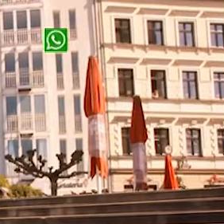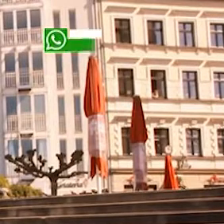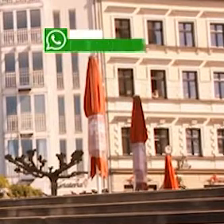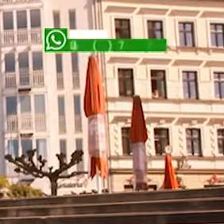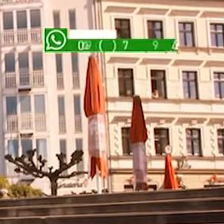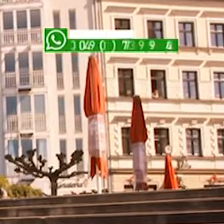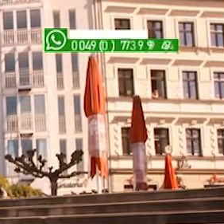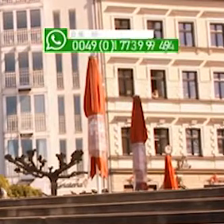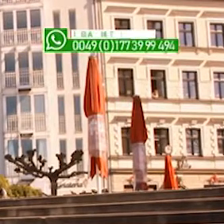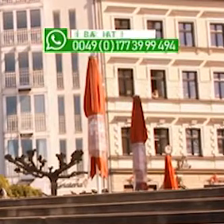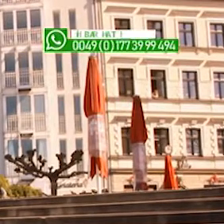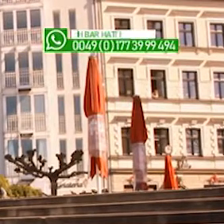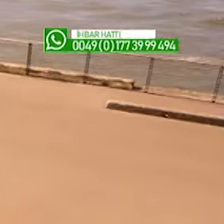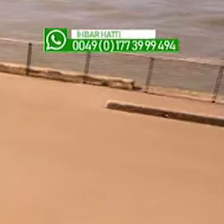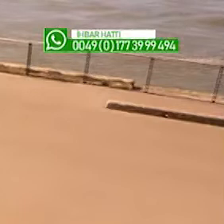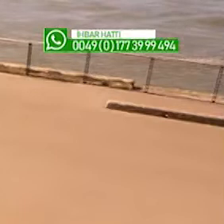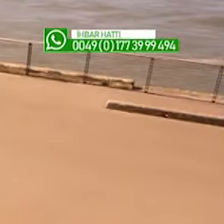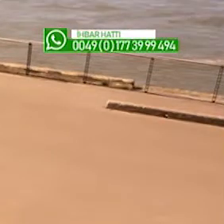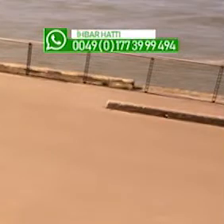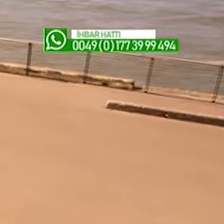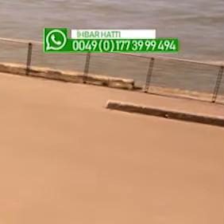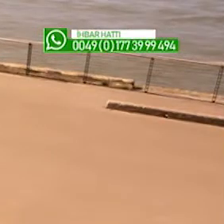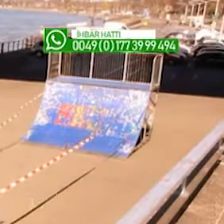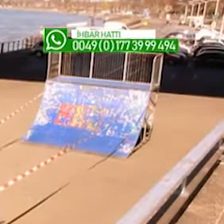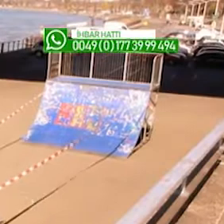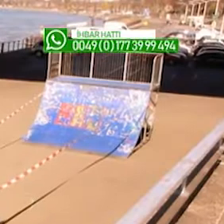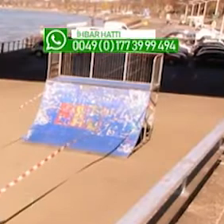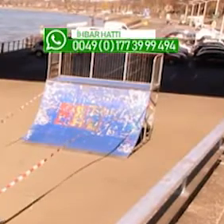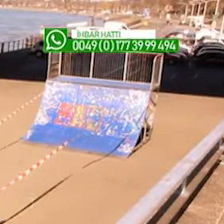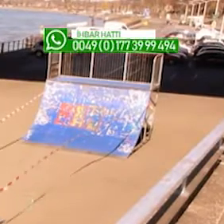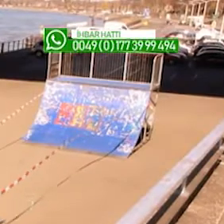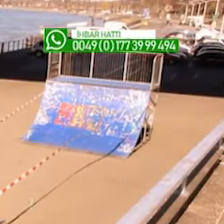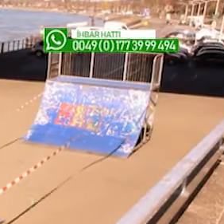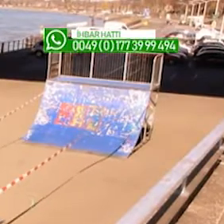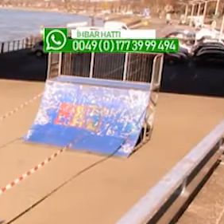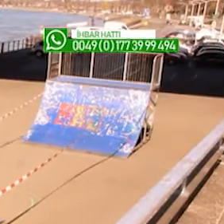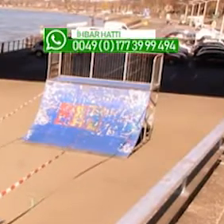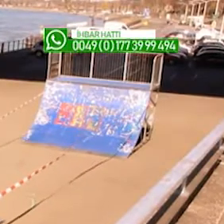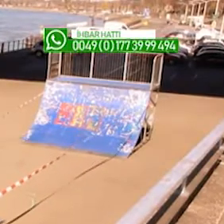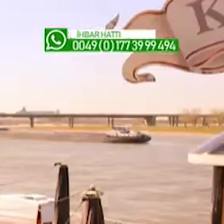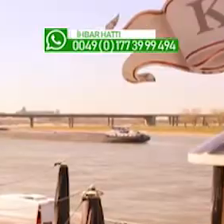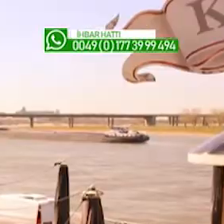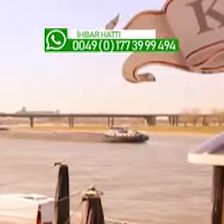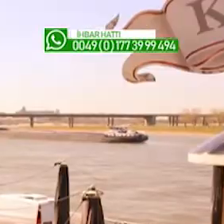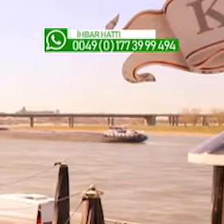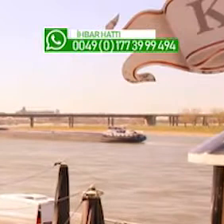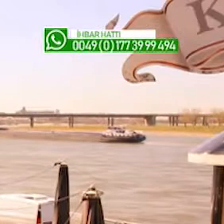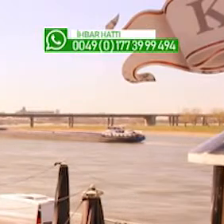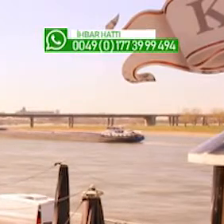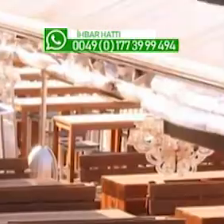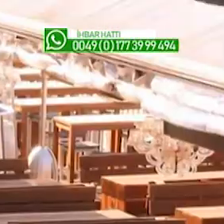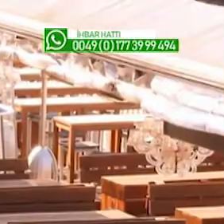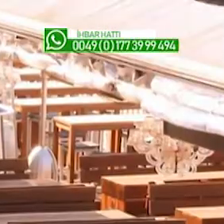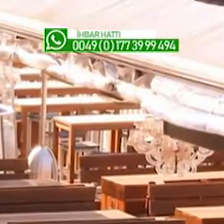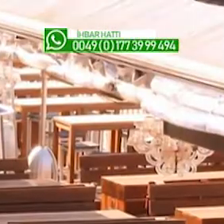aceleyle gevşetilmesinin korona krizinde kaydedilen ilerlemeleri tehlikeye sokacağını vurgulayarak, "Bir saniye olsun güvenlik duygusuna kapılmamalı, ihtiyat